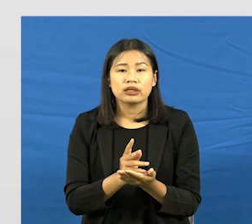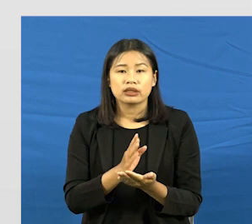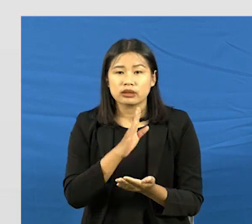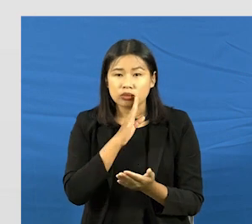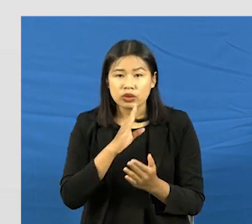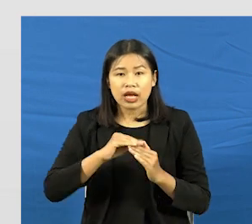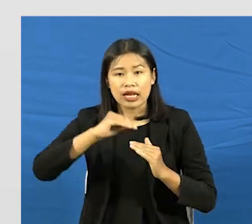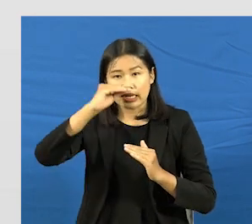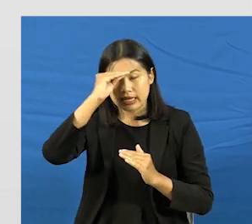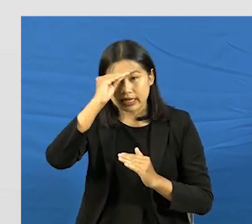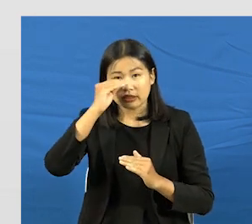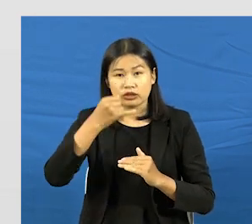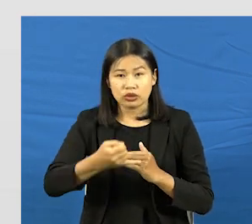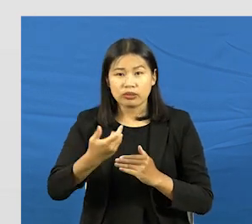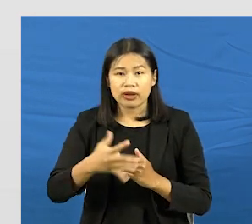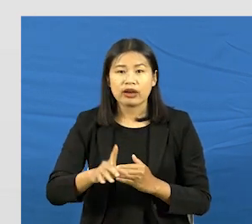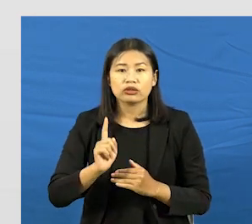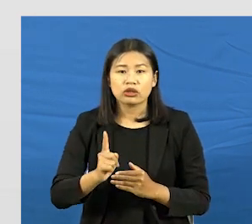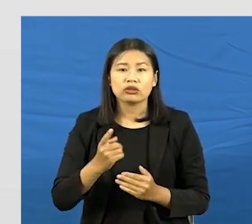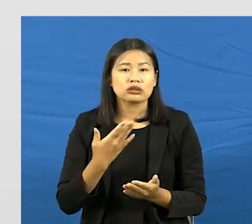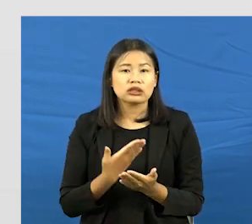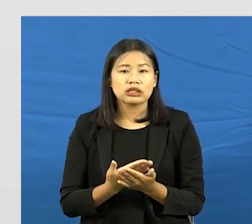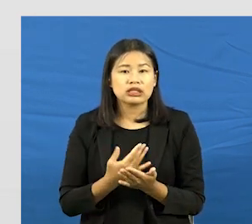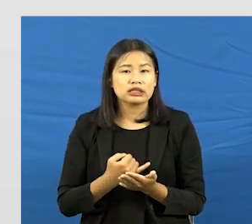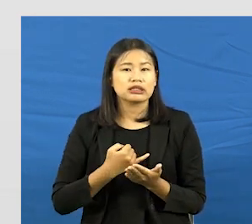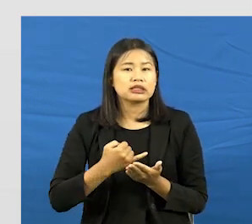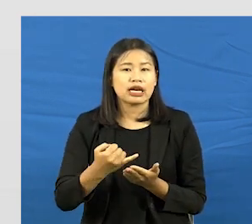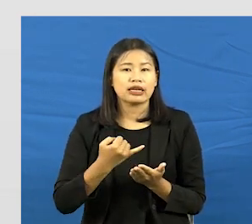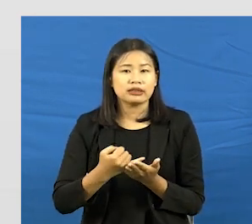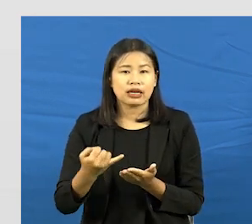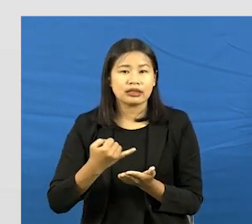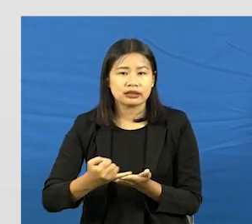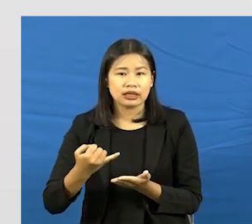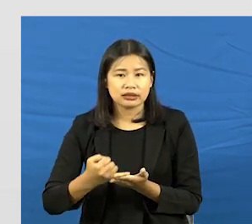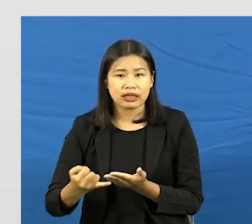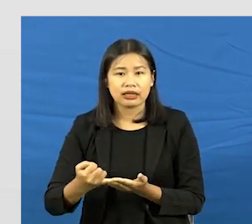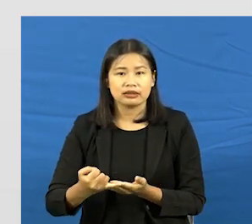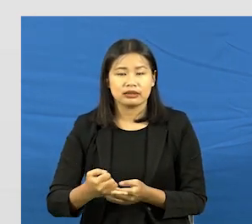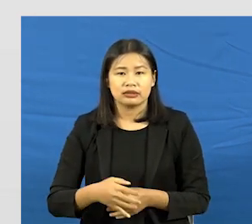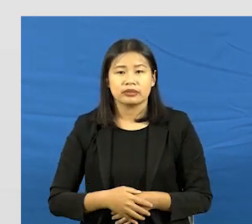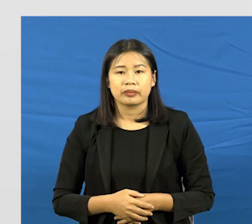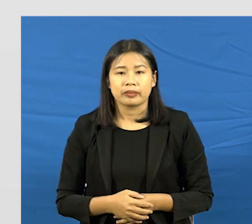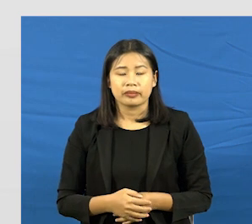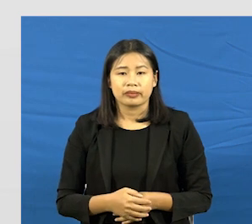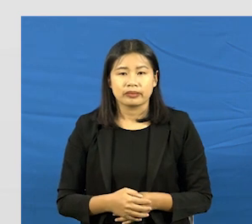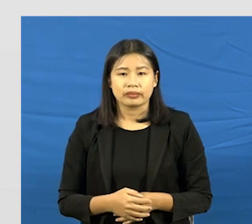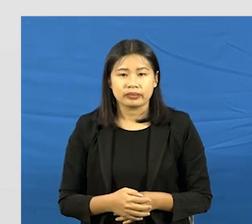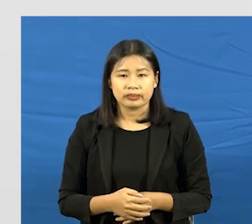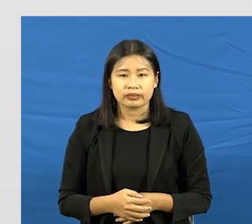คืนนะครับเราก็จะต้องตกเป็นลูกหนี้นะกับกองทุนกยศนะครับ